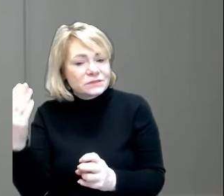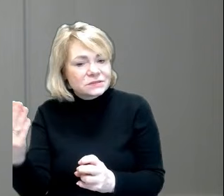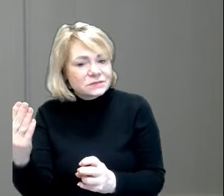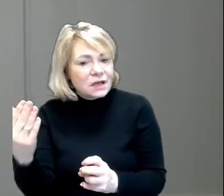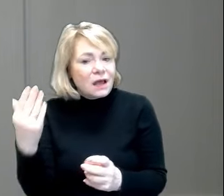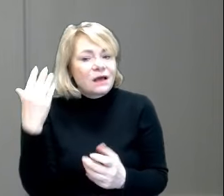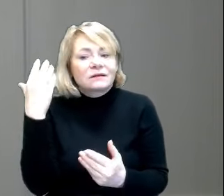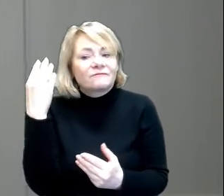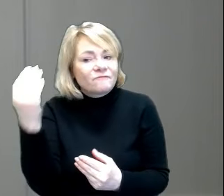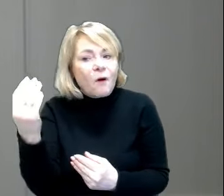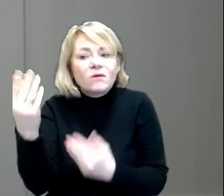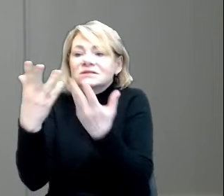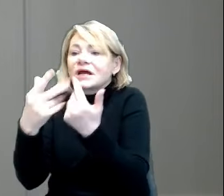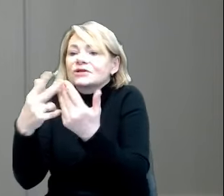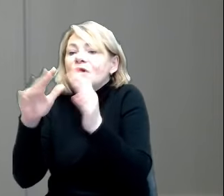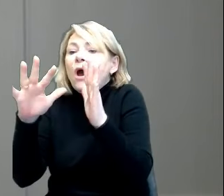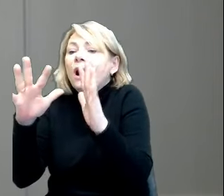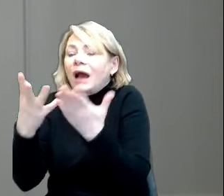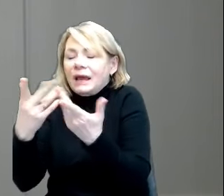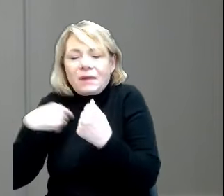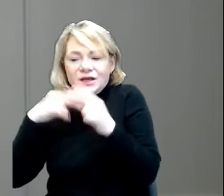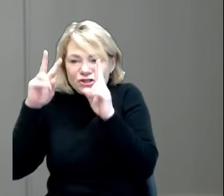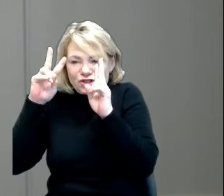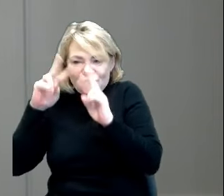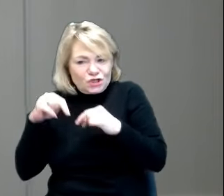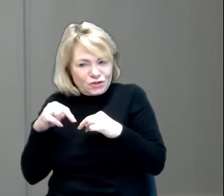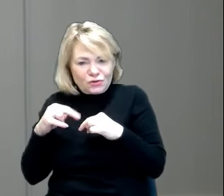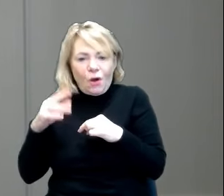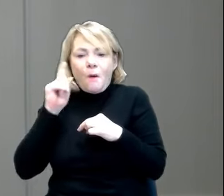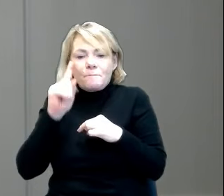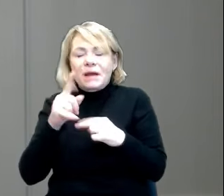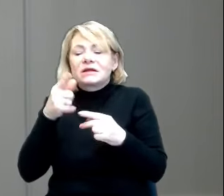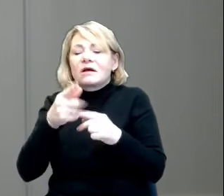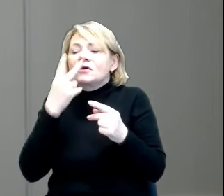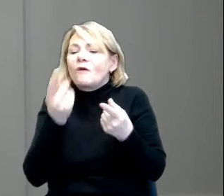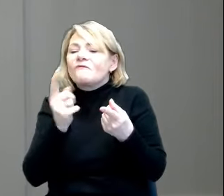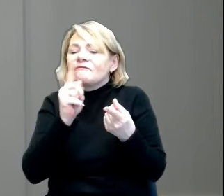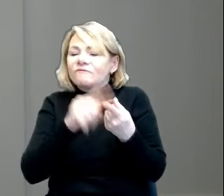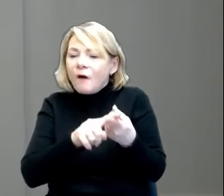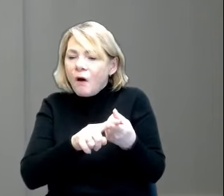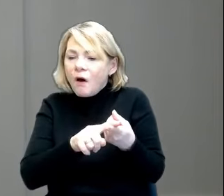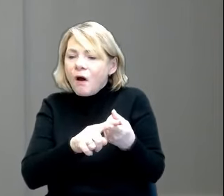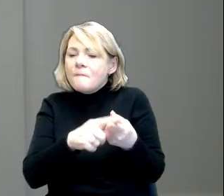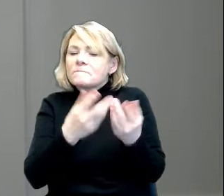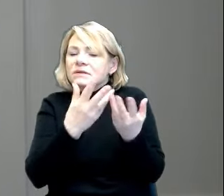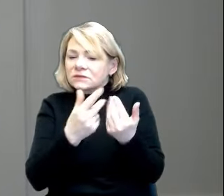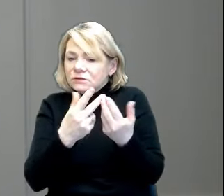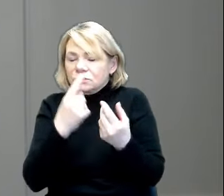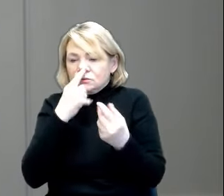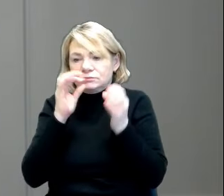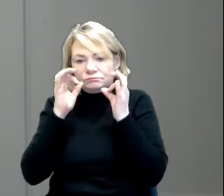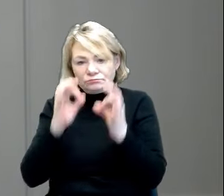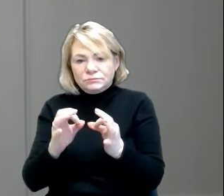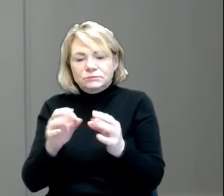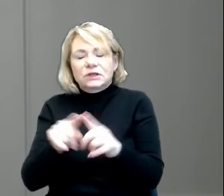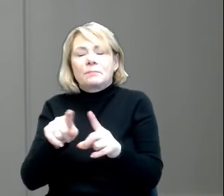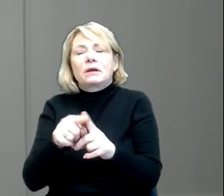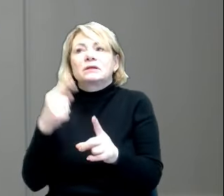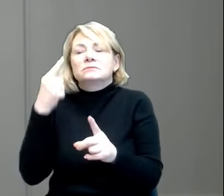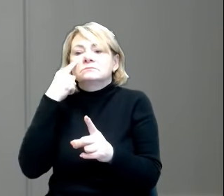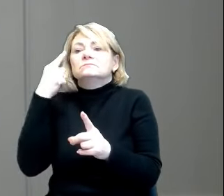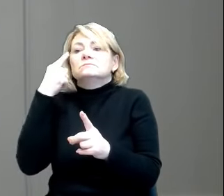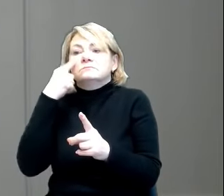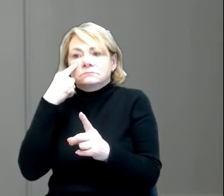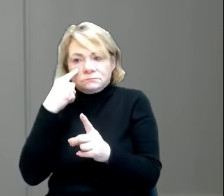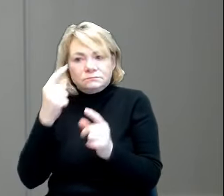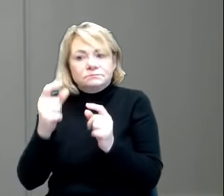skaičiuotė bet šita formulė yra paskaičiuota teisingai pagal gautas pastabos buvo perskaičiuota